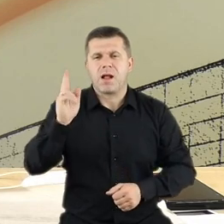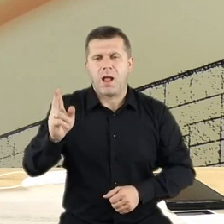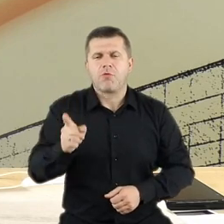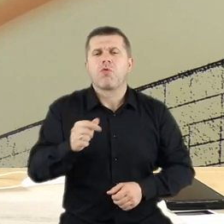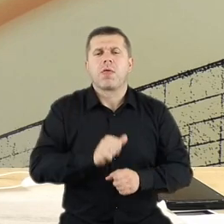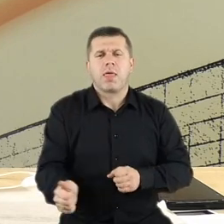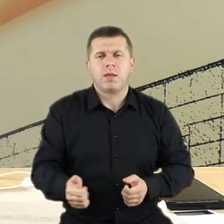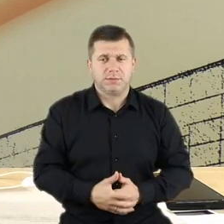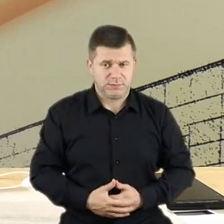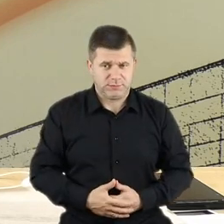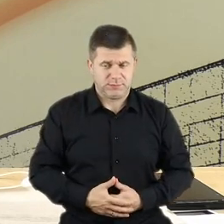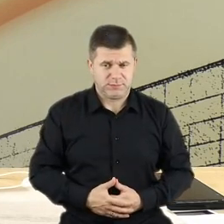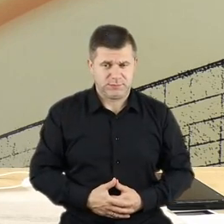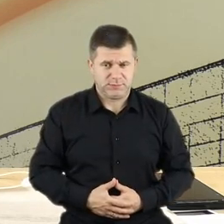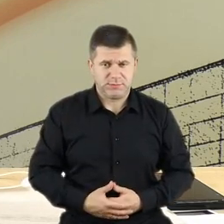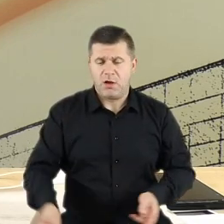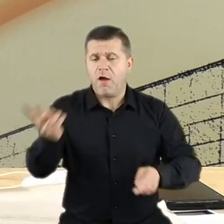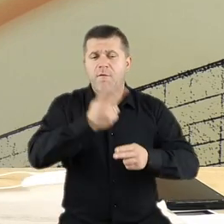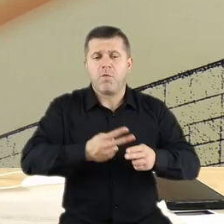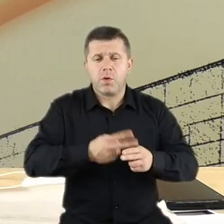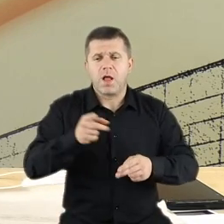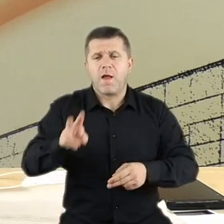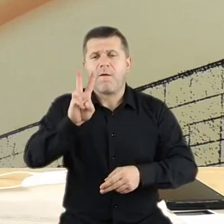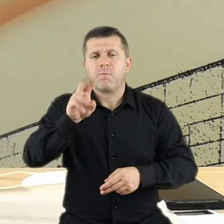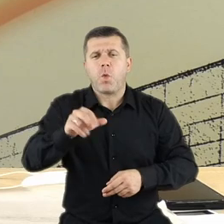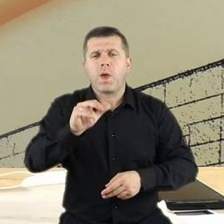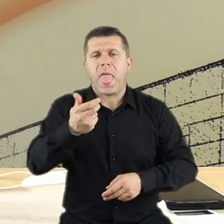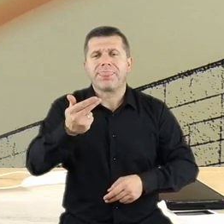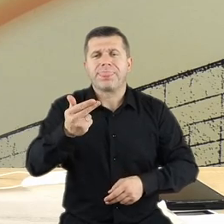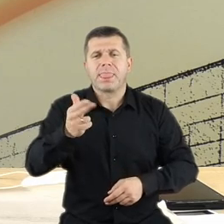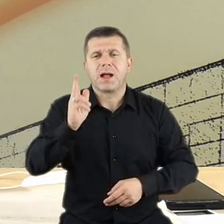tak A wujek i Wojenka